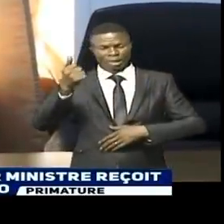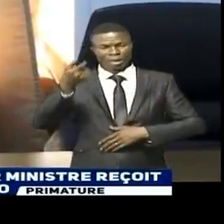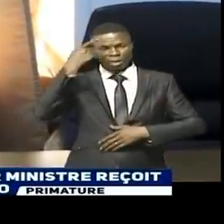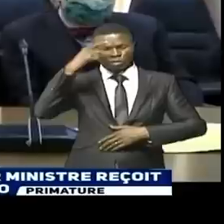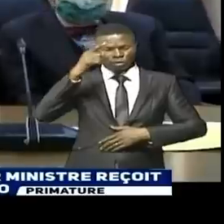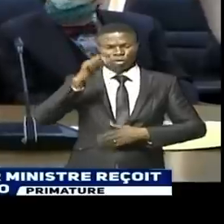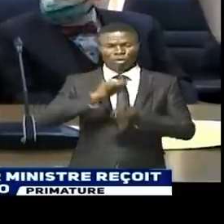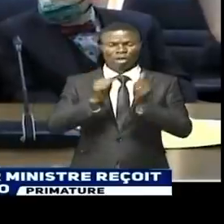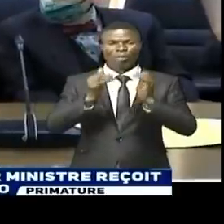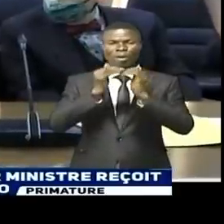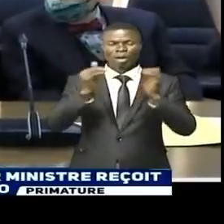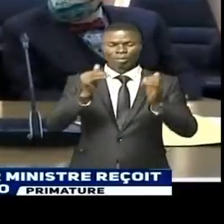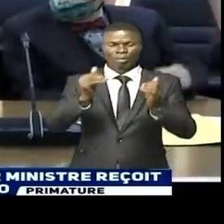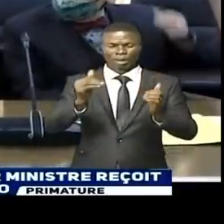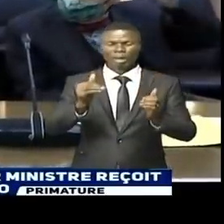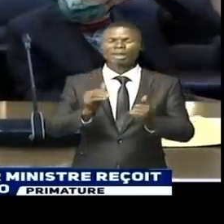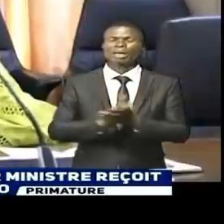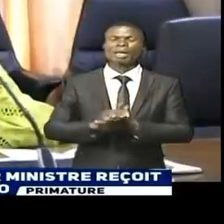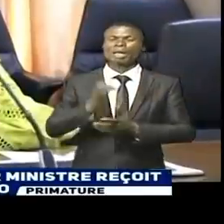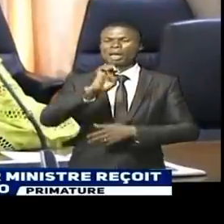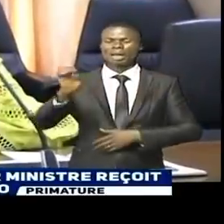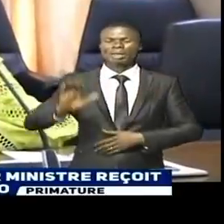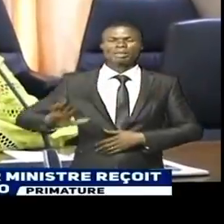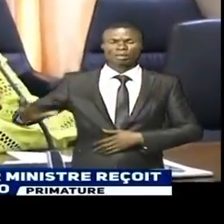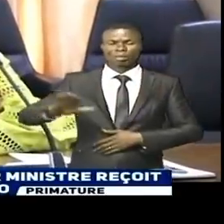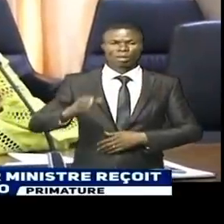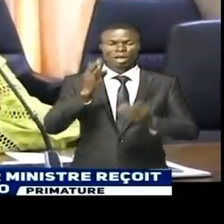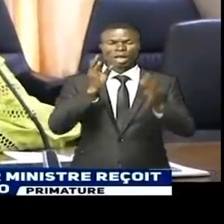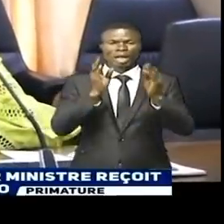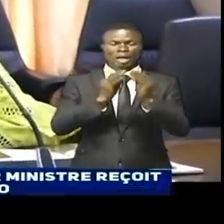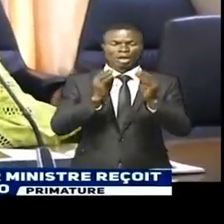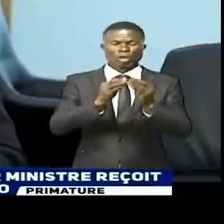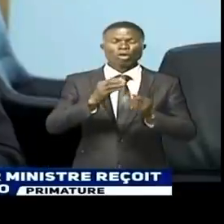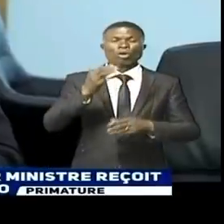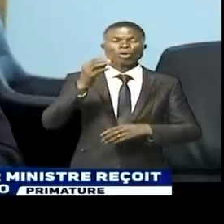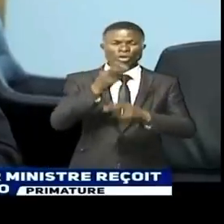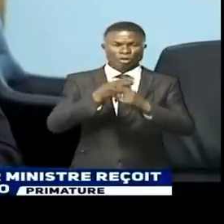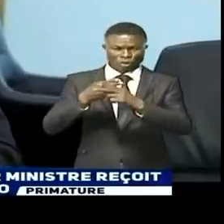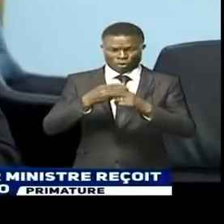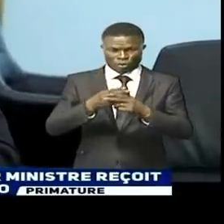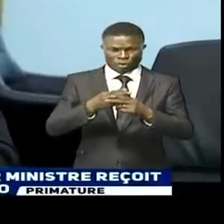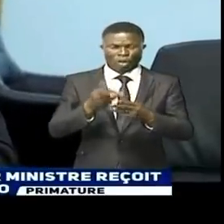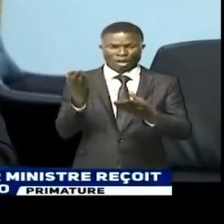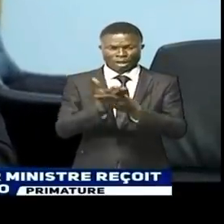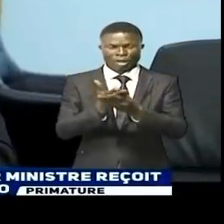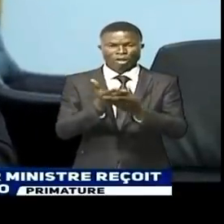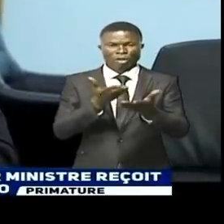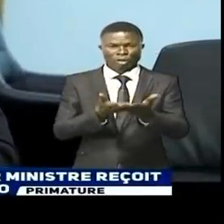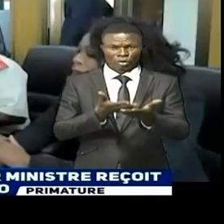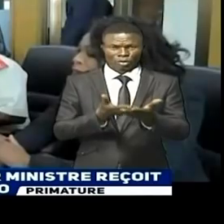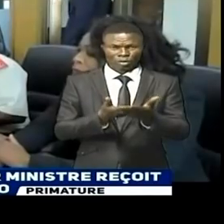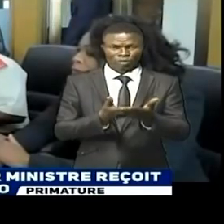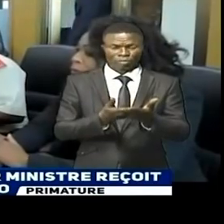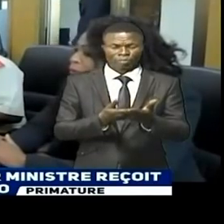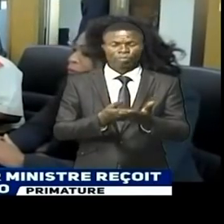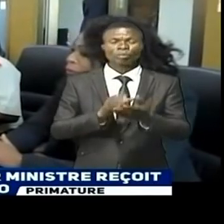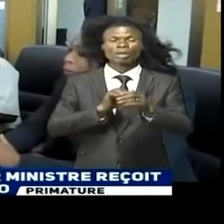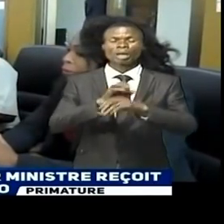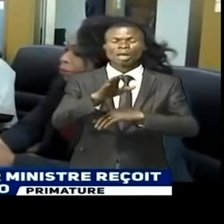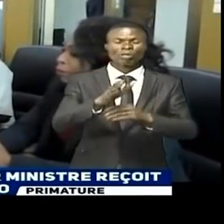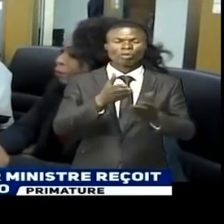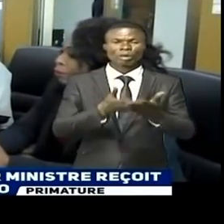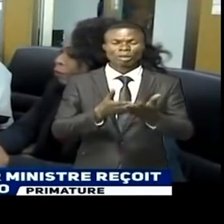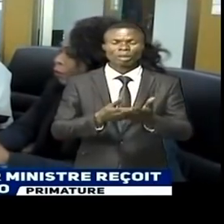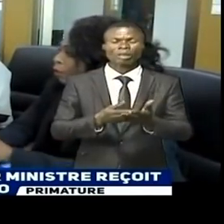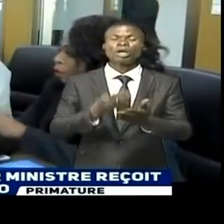par les conseils de sécurité les conseils de sécurité a intégré cette feuille de route dans le le mandat et nous dit tous